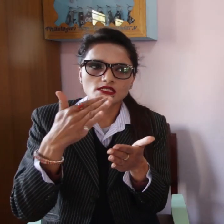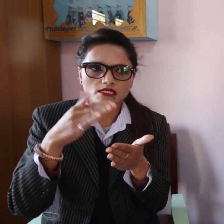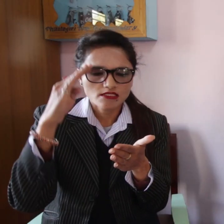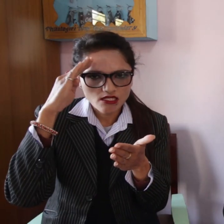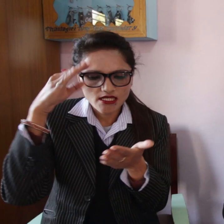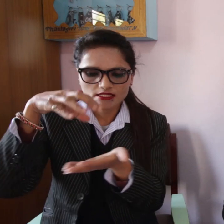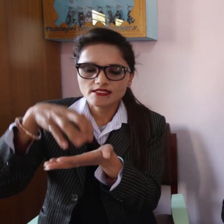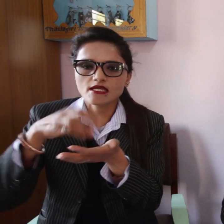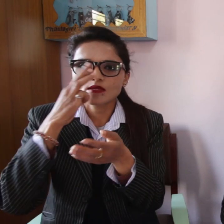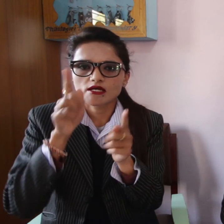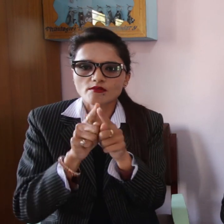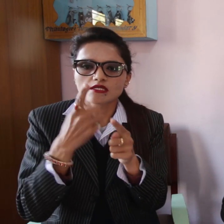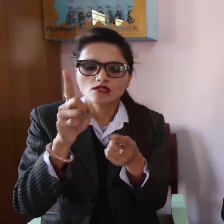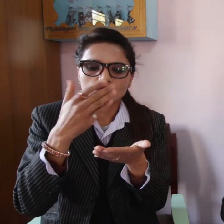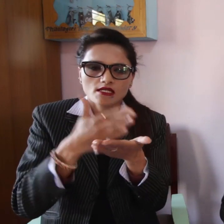निकायमा पनी यवडा